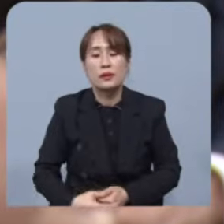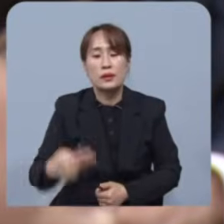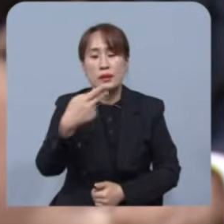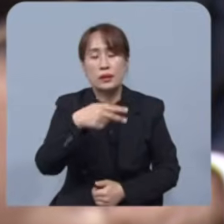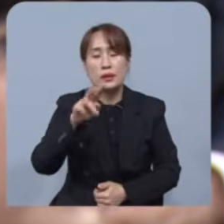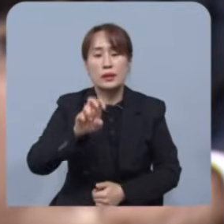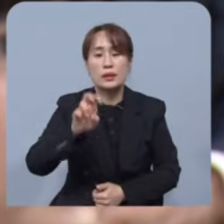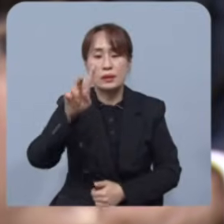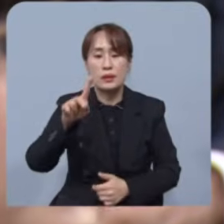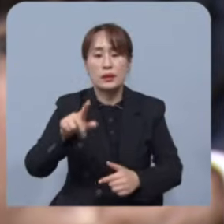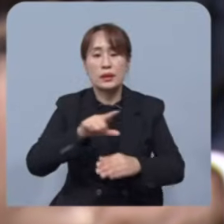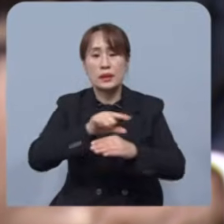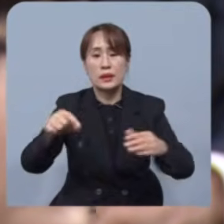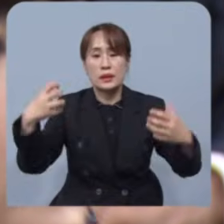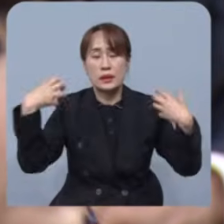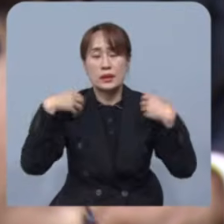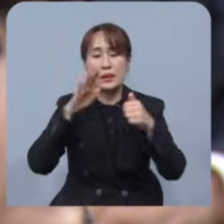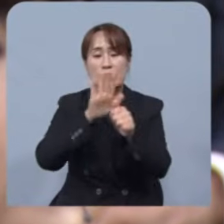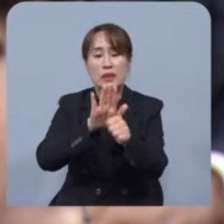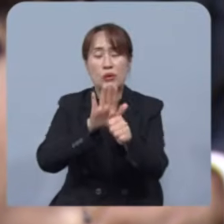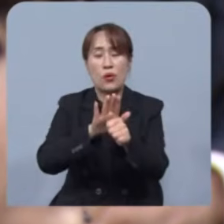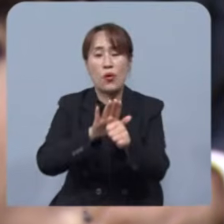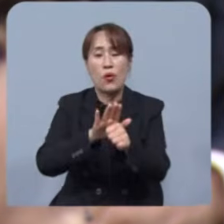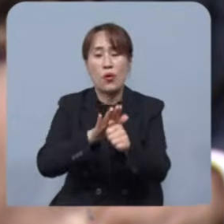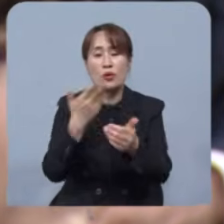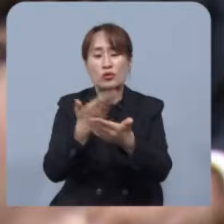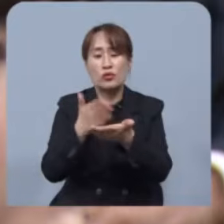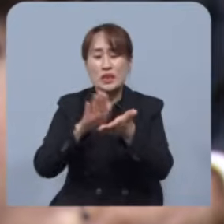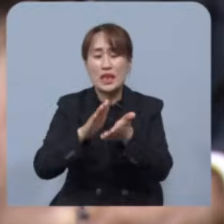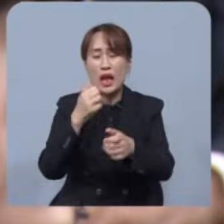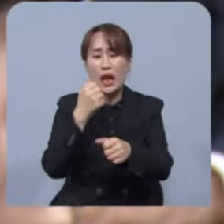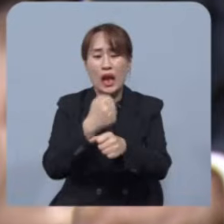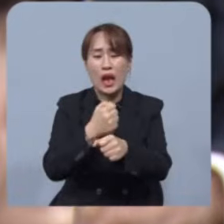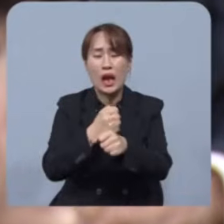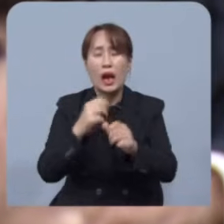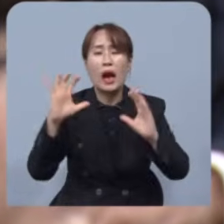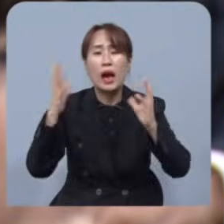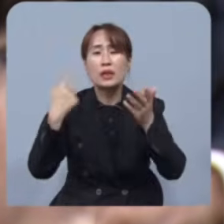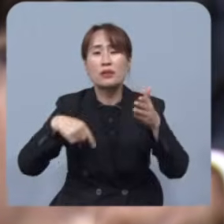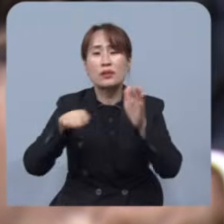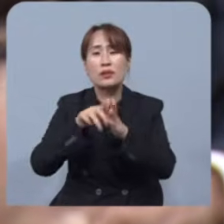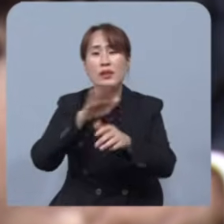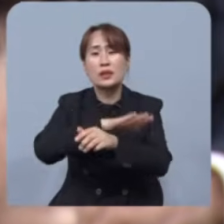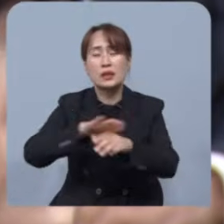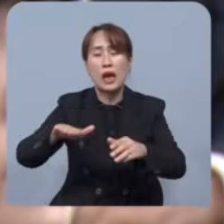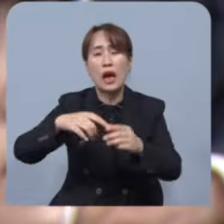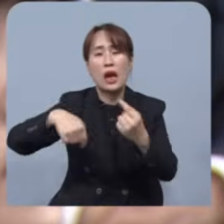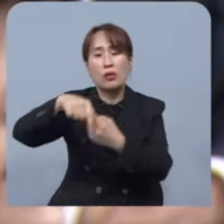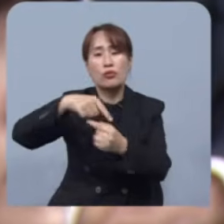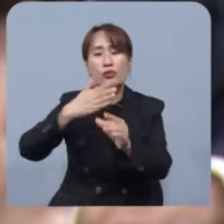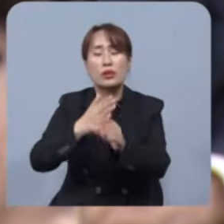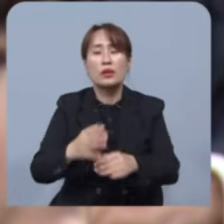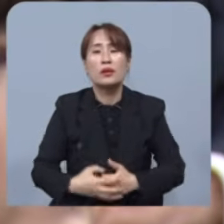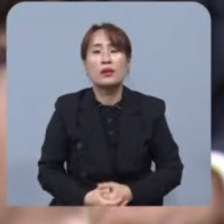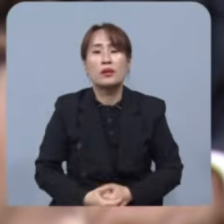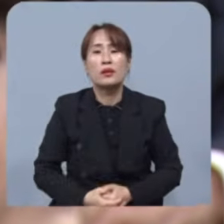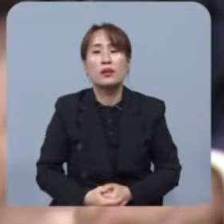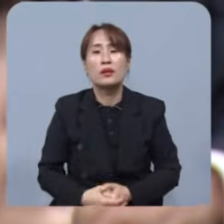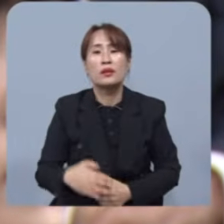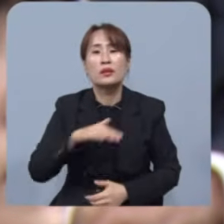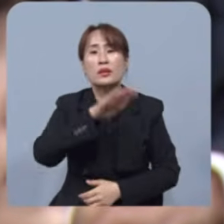2022년에는 또 지자체 지원을 받아서 리모델링을 해서 또 아이들을 위해서 잘 시설하고 있습니다.